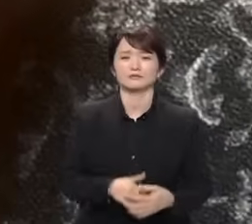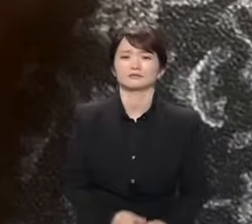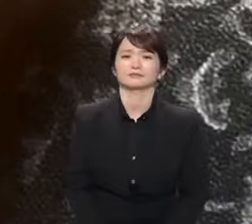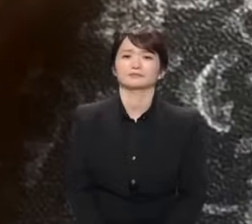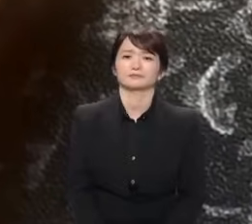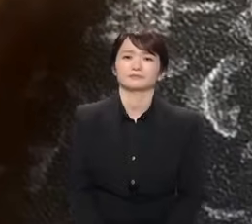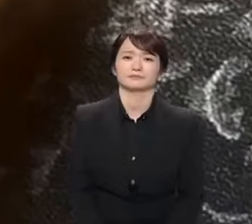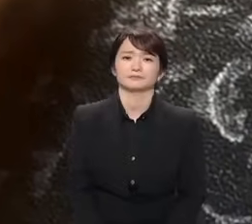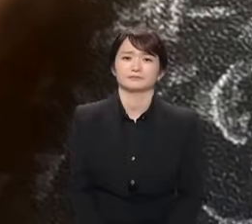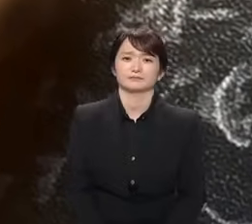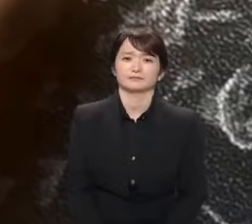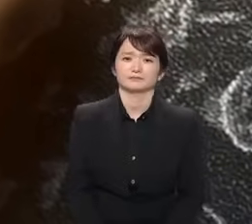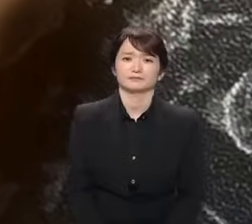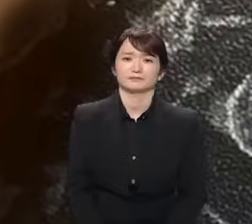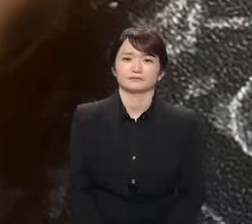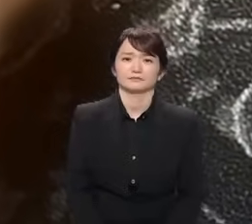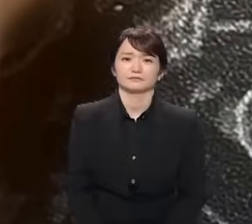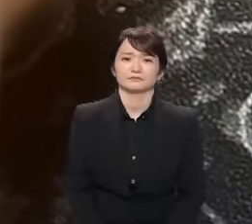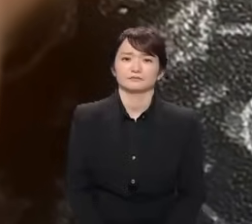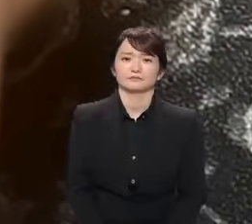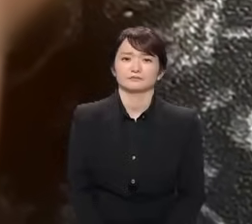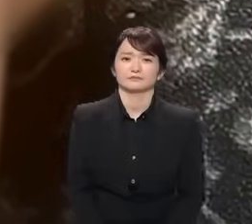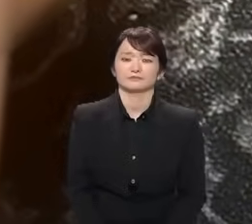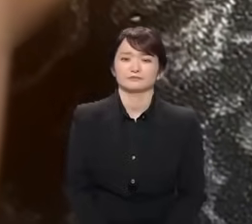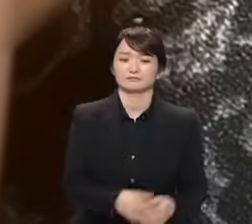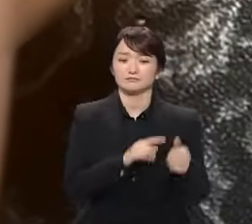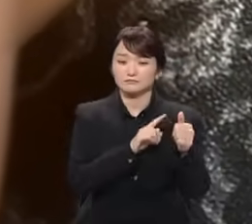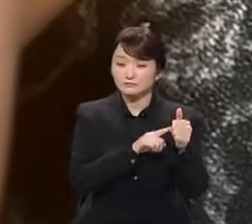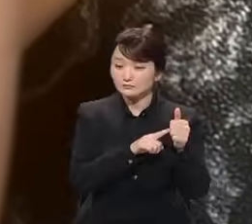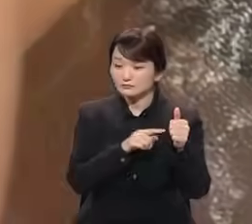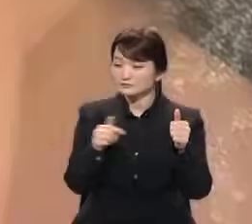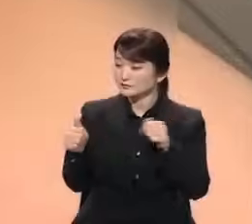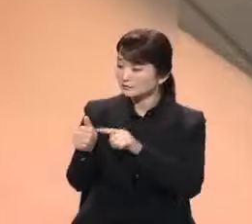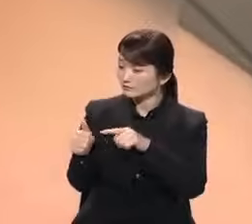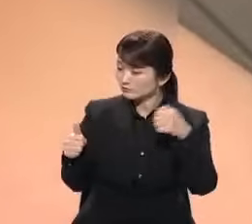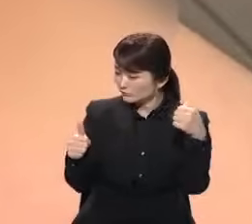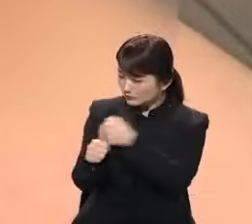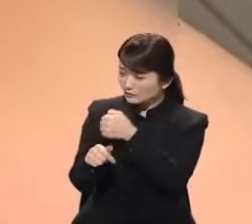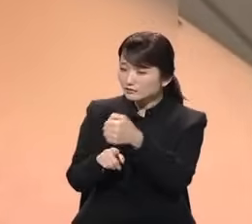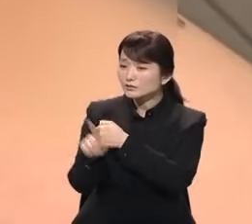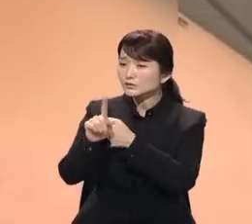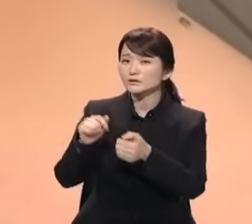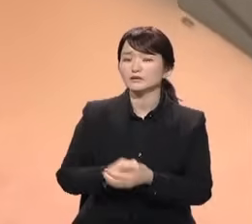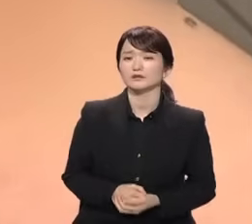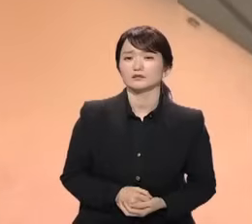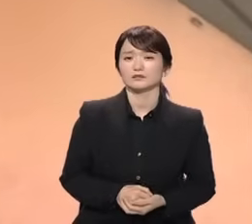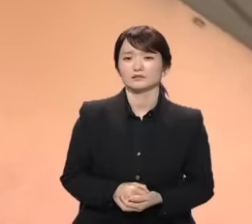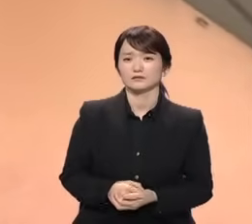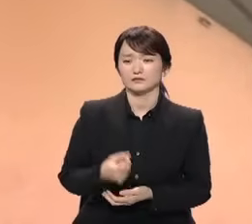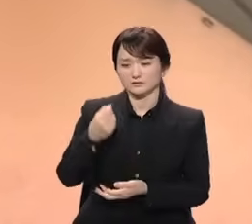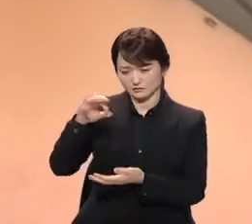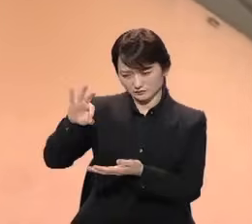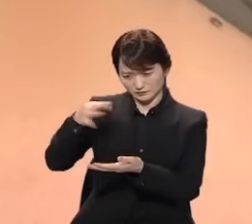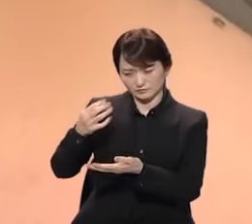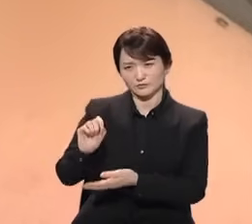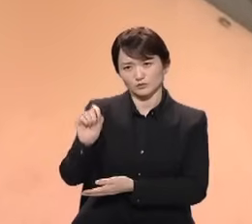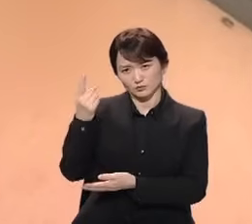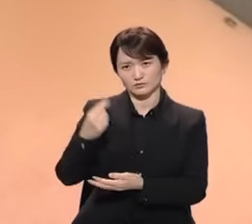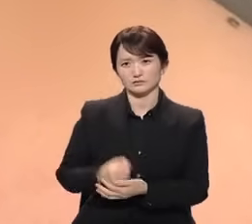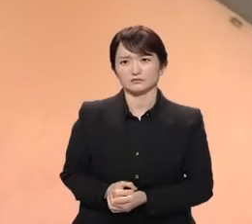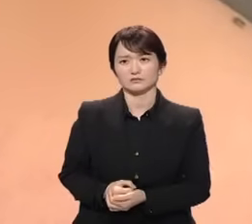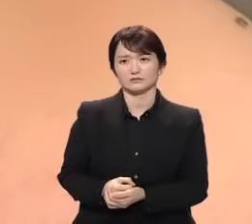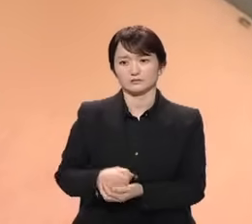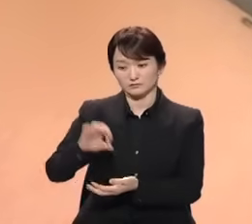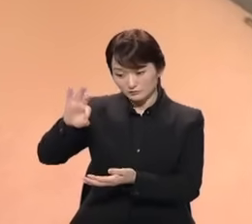하고 있습니다. 도대체 그 사장이 직원을 왜 때린 겁니까? 그러니까 급여가 문제가 된 건 맞는데 직원이 급여를